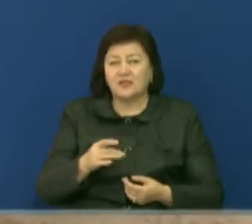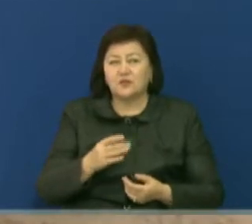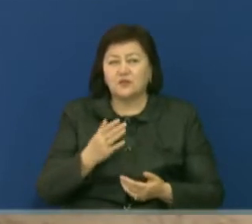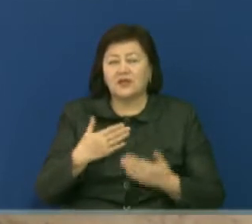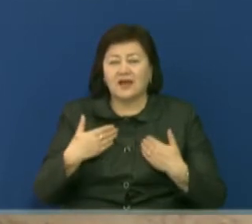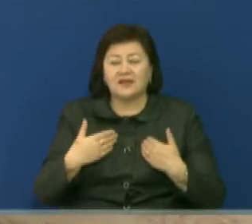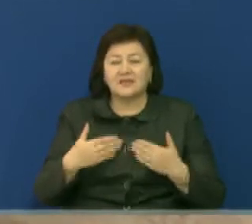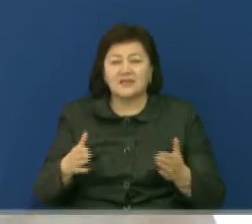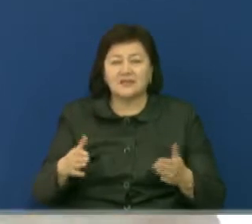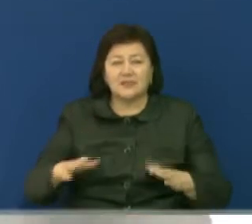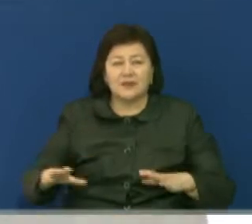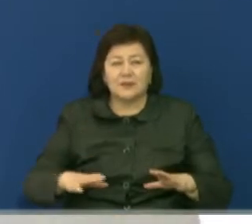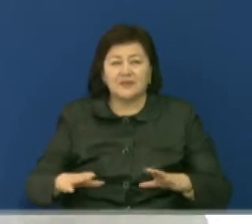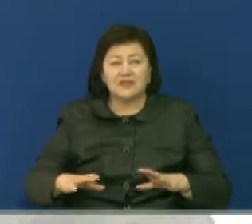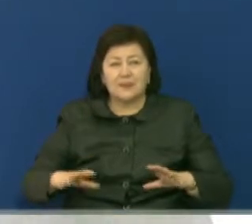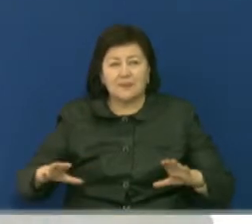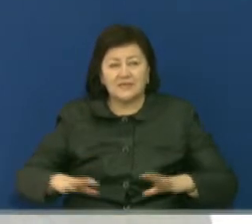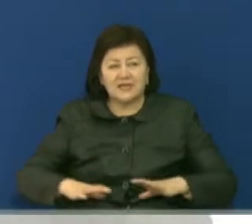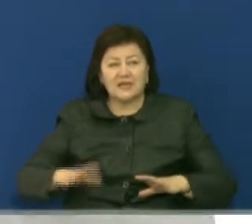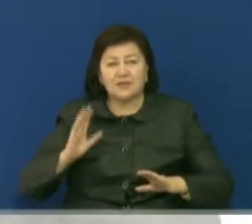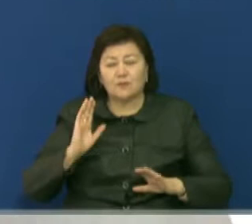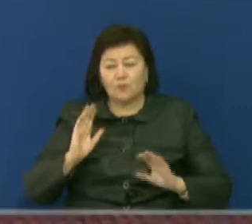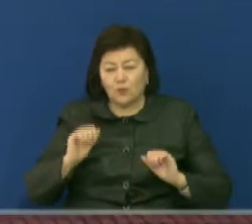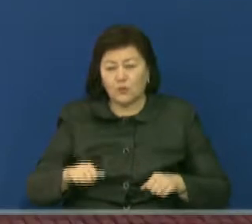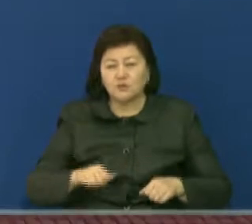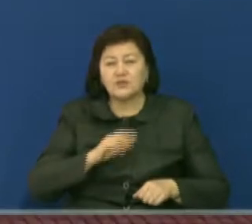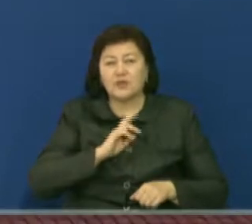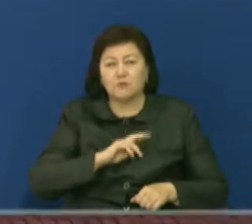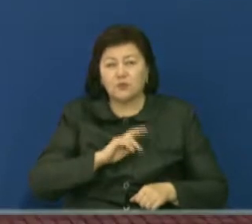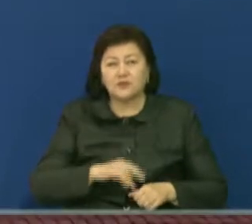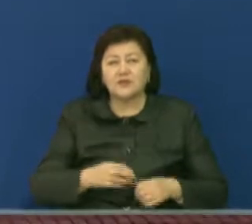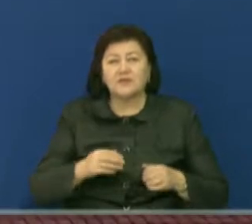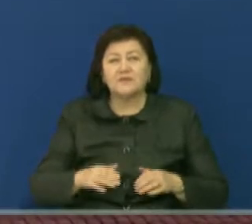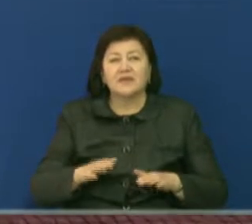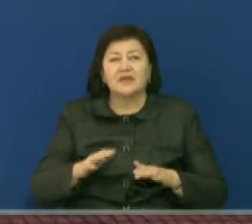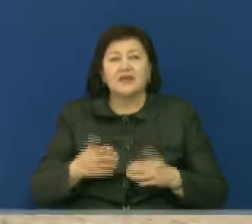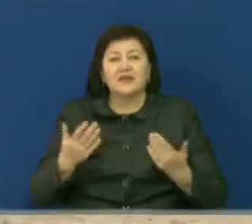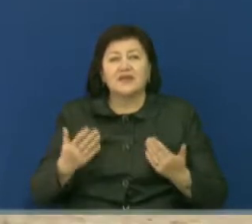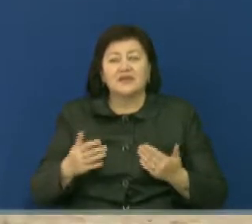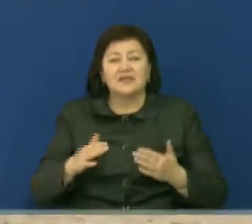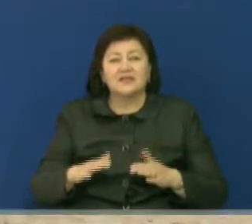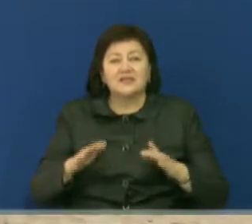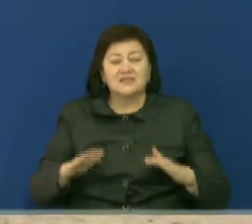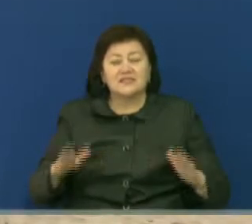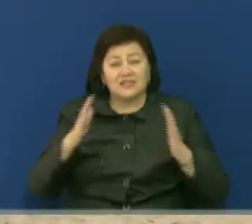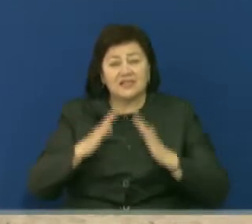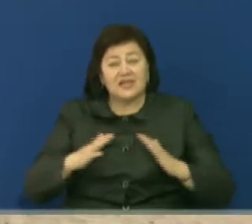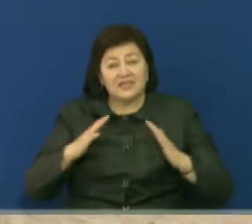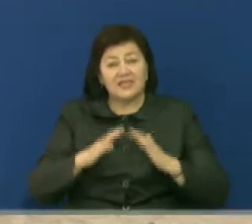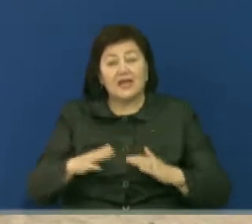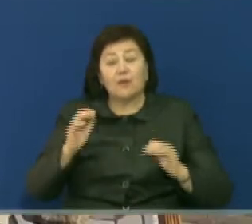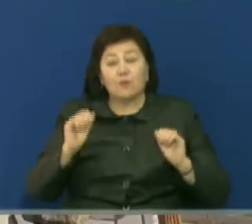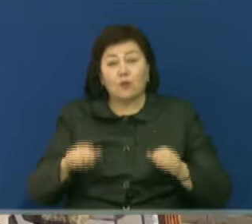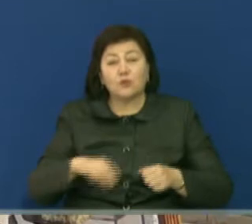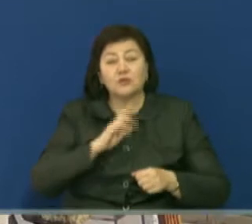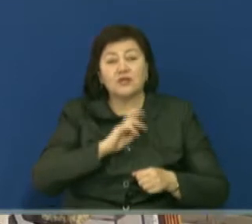могут работать без ограничений все дни недели. Детским оздоровительным лагерям разрешено работать при наполняемости не более 50%.